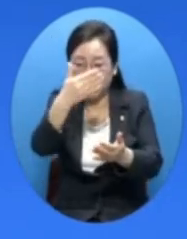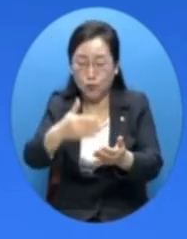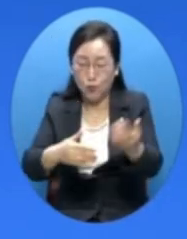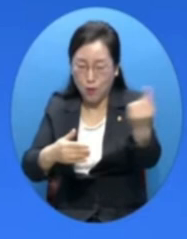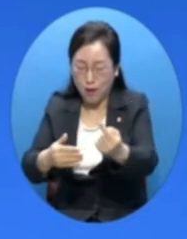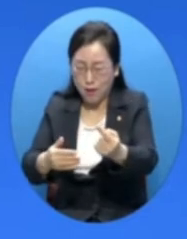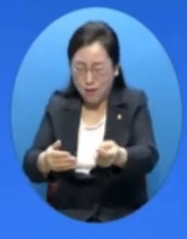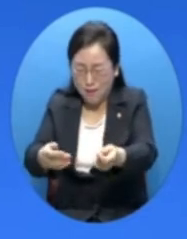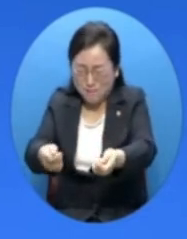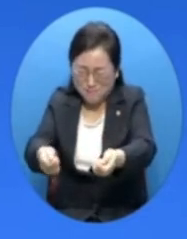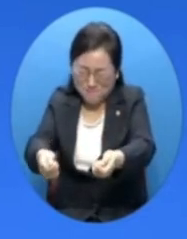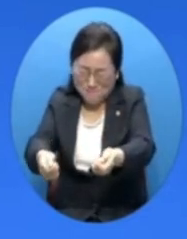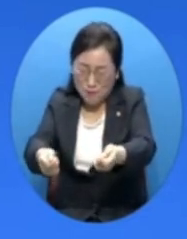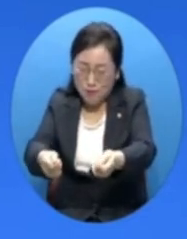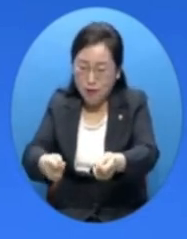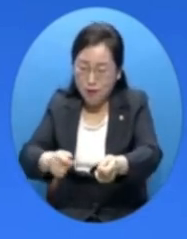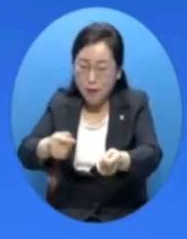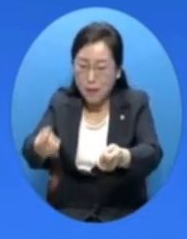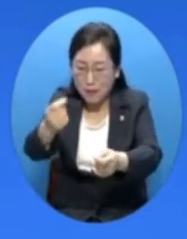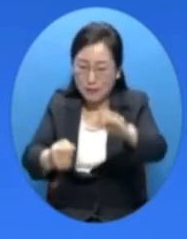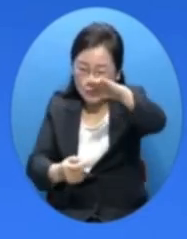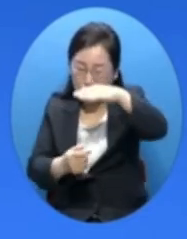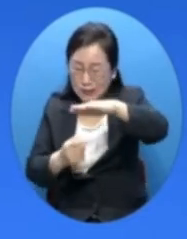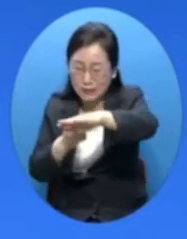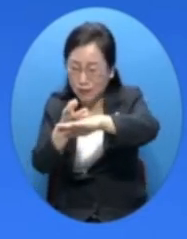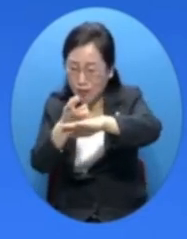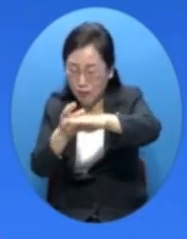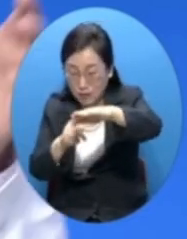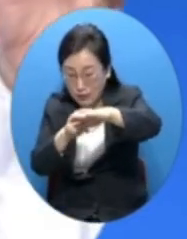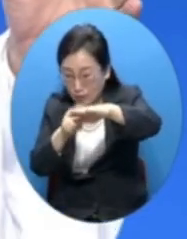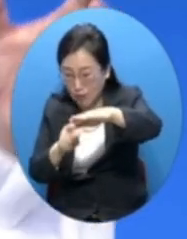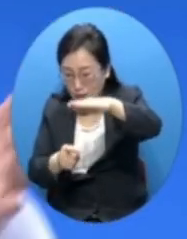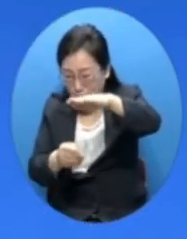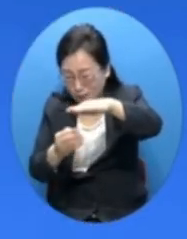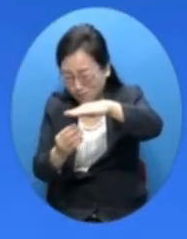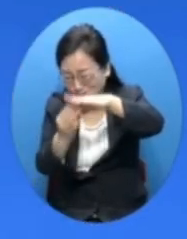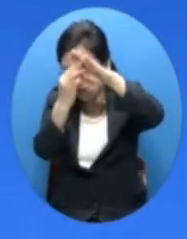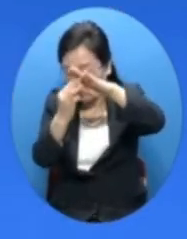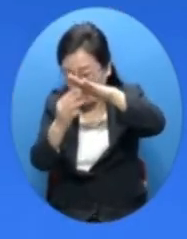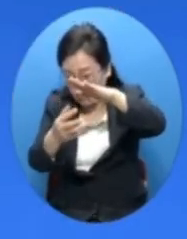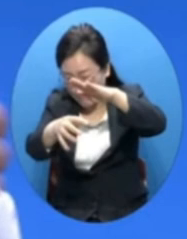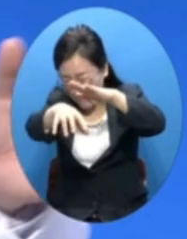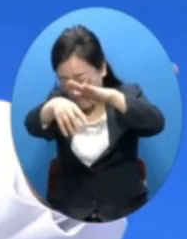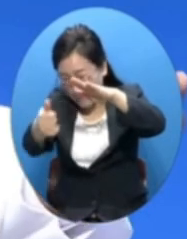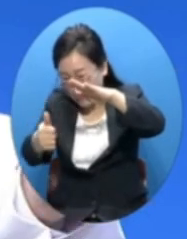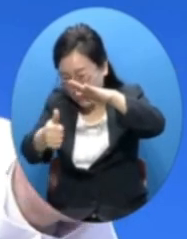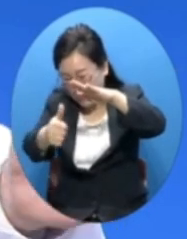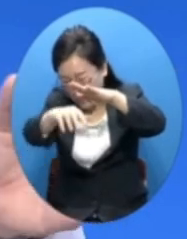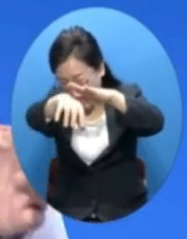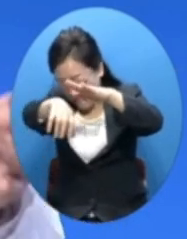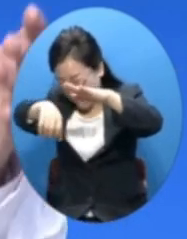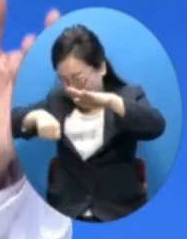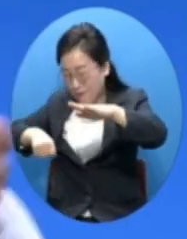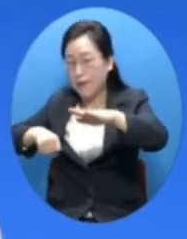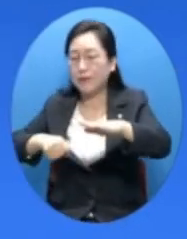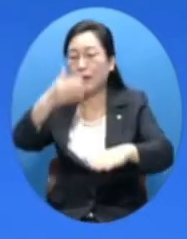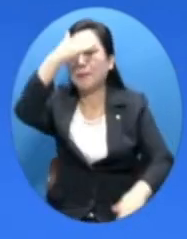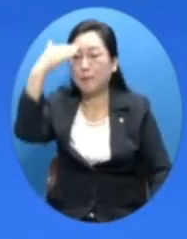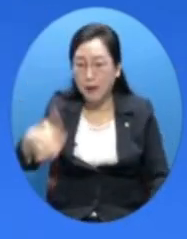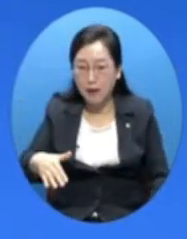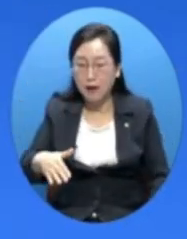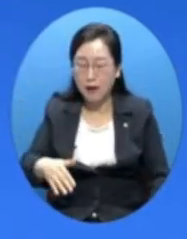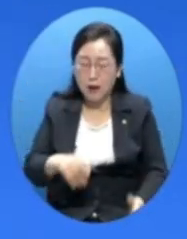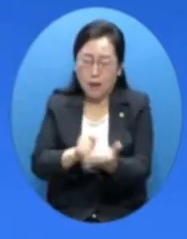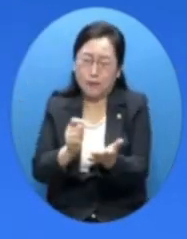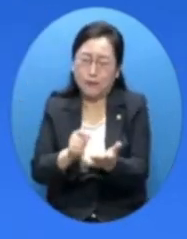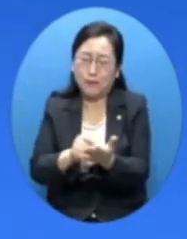끌어내보니 이미 뭐 온몸이 다 부서져졌습니다. 그래서 근처 병원으로 가긴 목숨